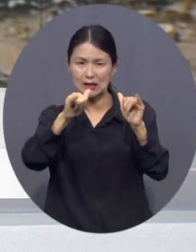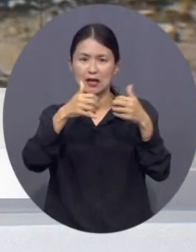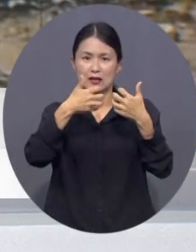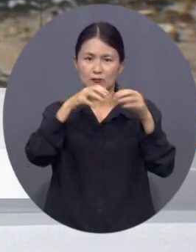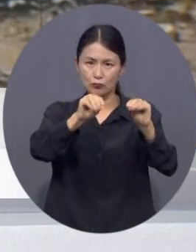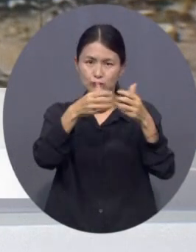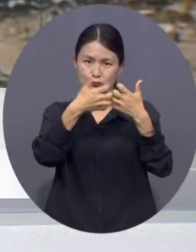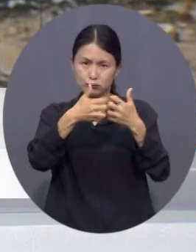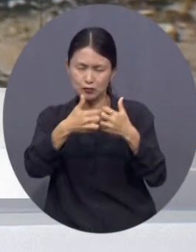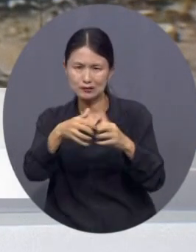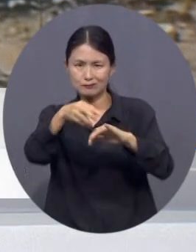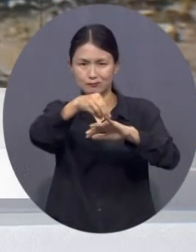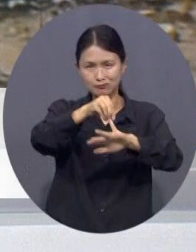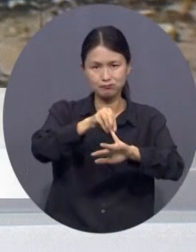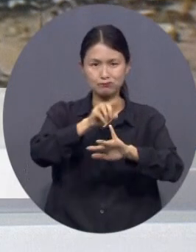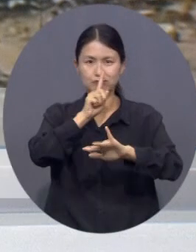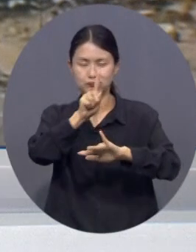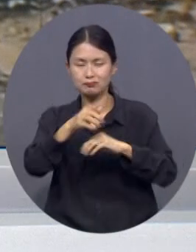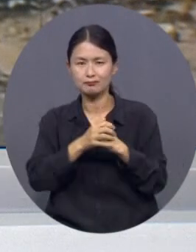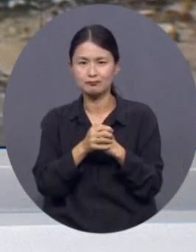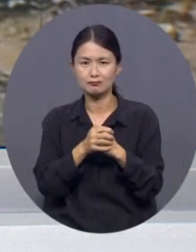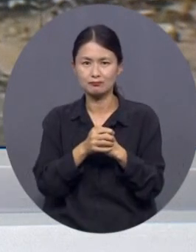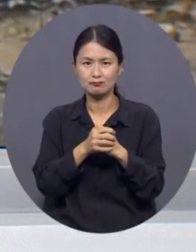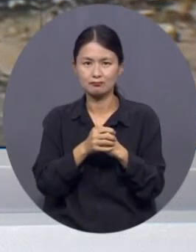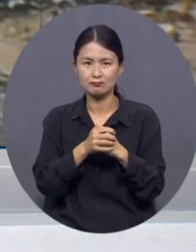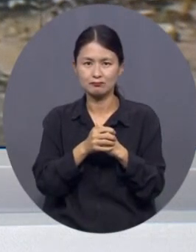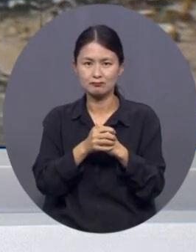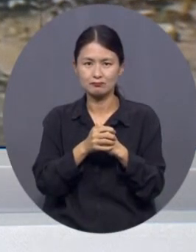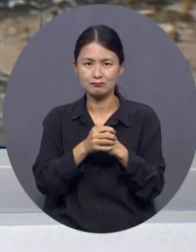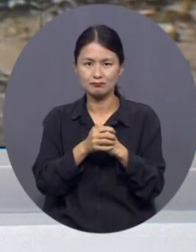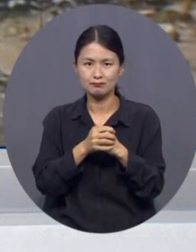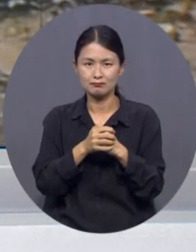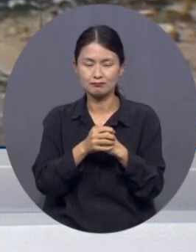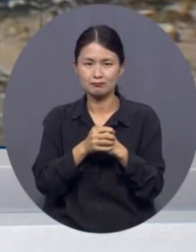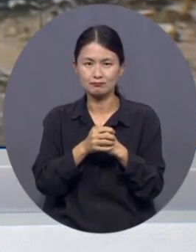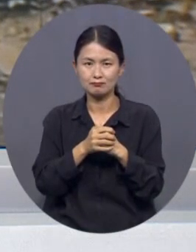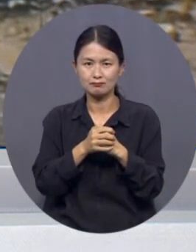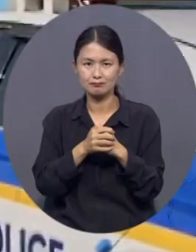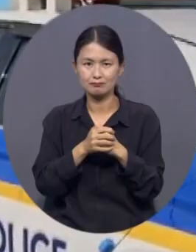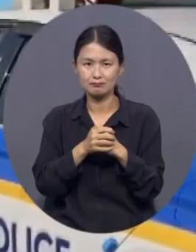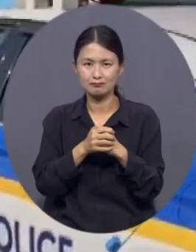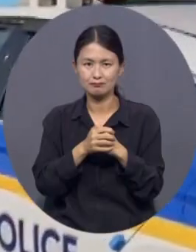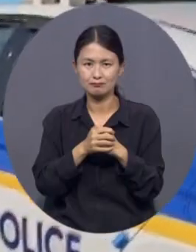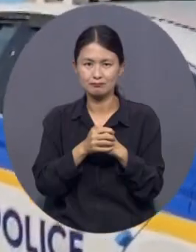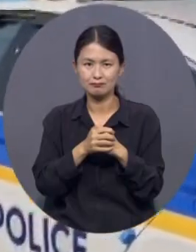말을 듣지 않았다고 밝히고 있습니다. 이따금 기자가 보도합니다.